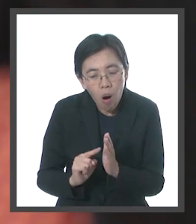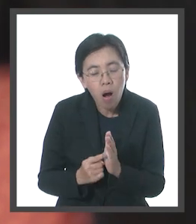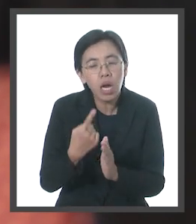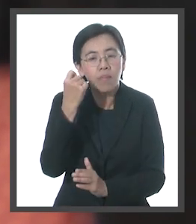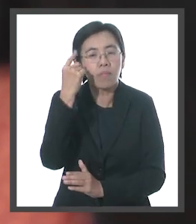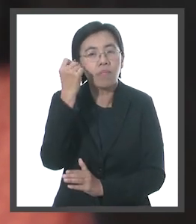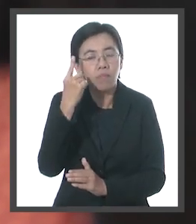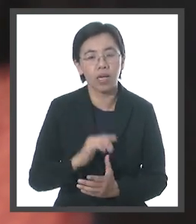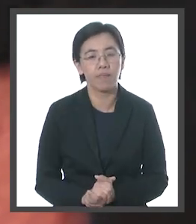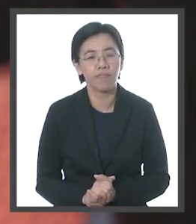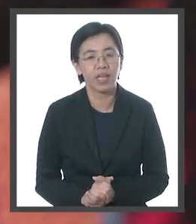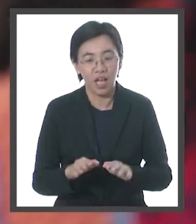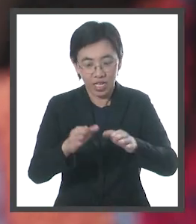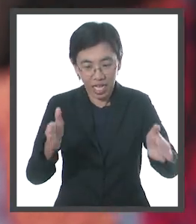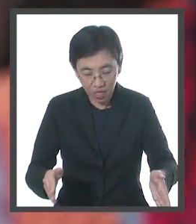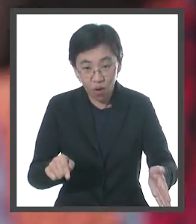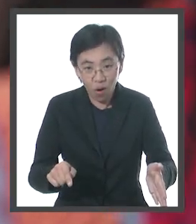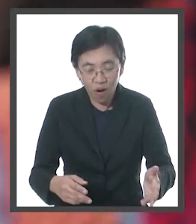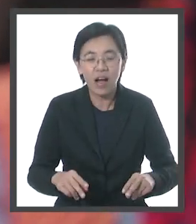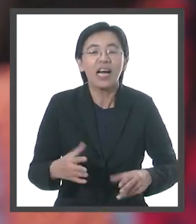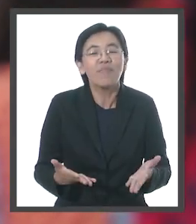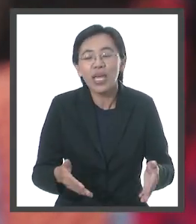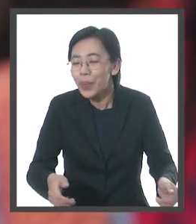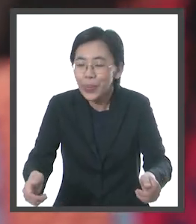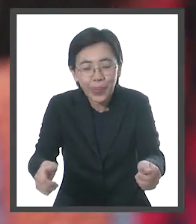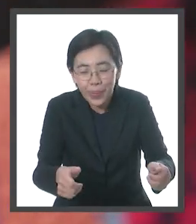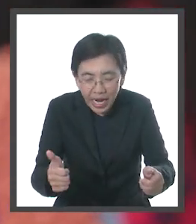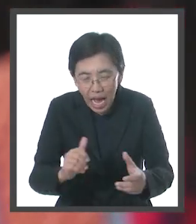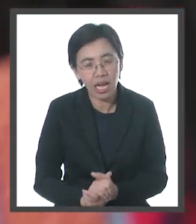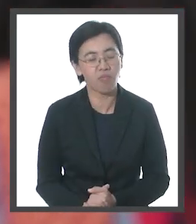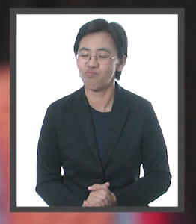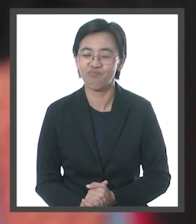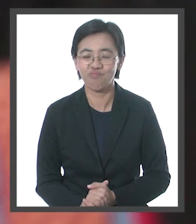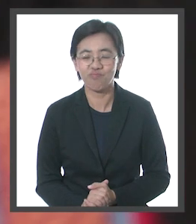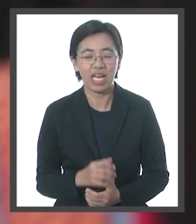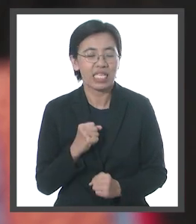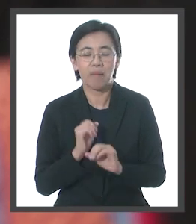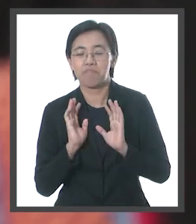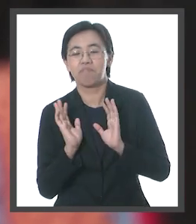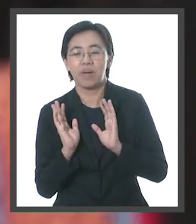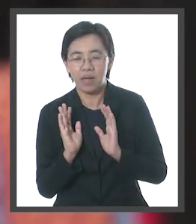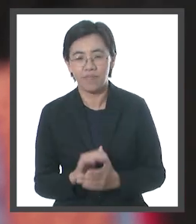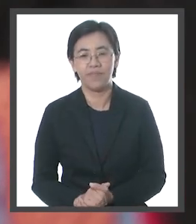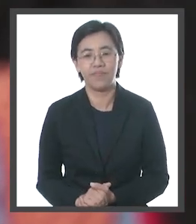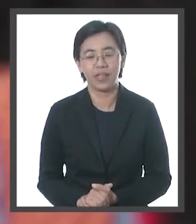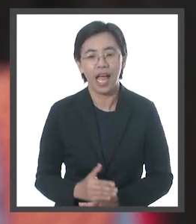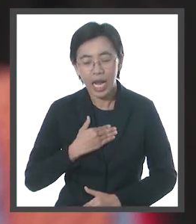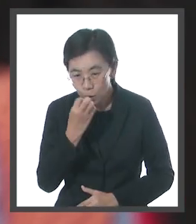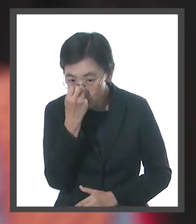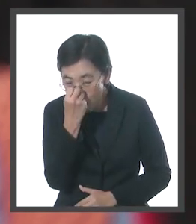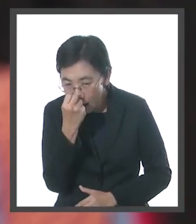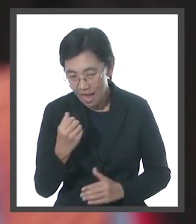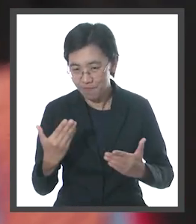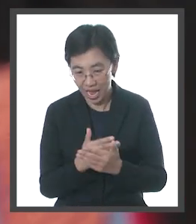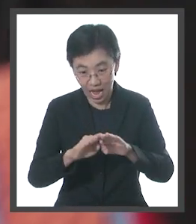าต่อให้โต๊ะมีล้อมีโต๊ะเล็กๆ movable ต่างๆเนี่ยมันก็จะไม่เกิดการใช้งานอย่างเต็มประสิทธิภาพเราก็จะลองว่าค